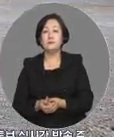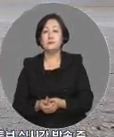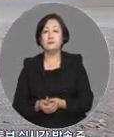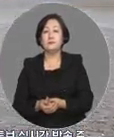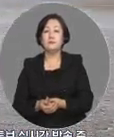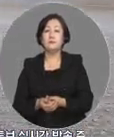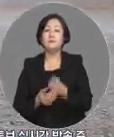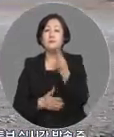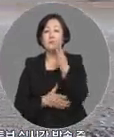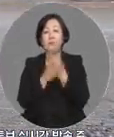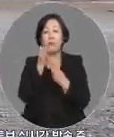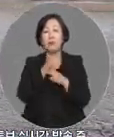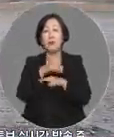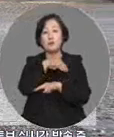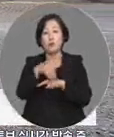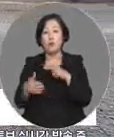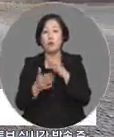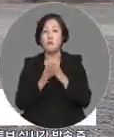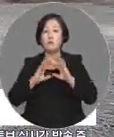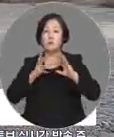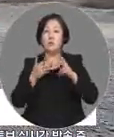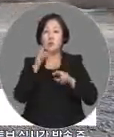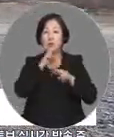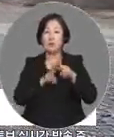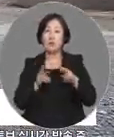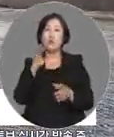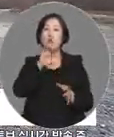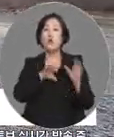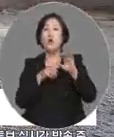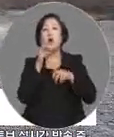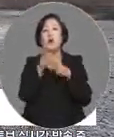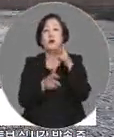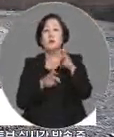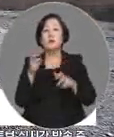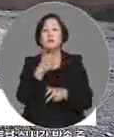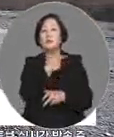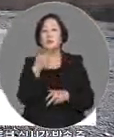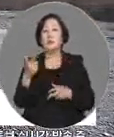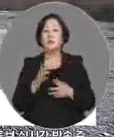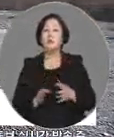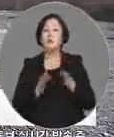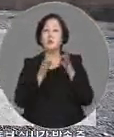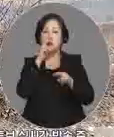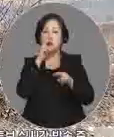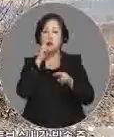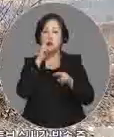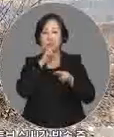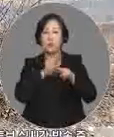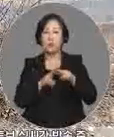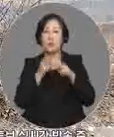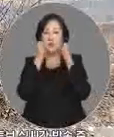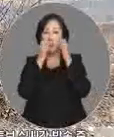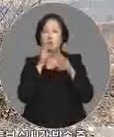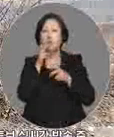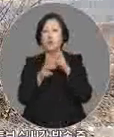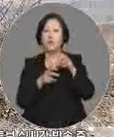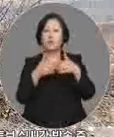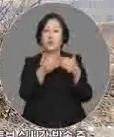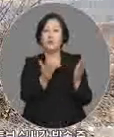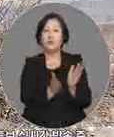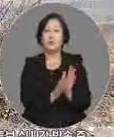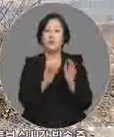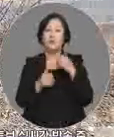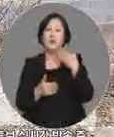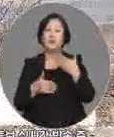단일 프로젝트로는 세계 석유화학 산업 사상 최대 금액이 투자되는 S-OIL의 신규 공장터입니다.